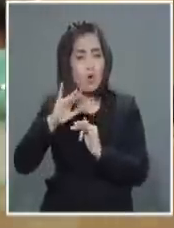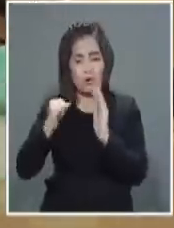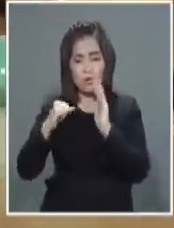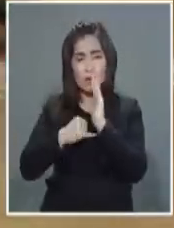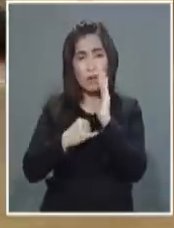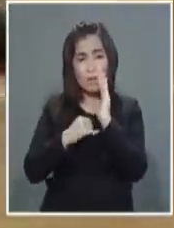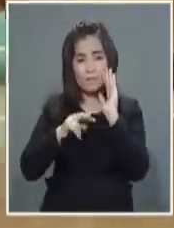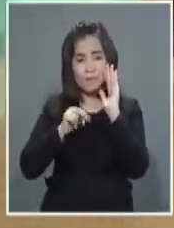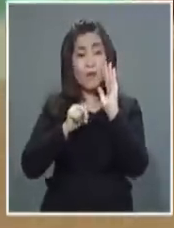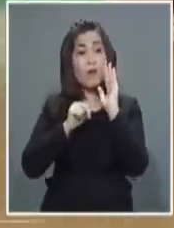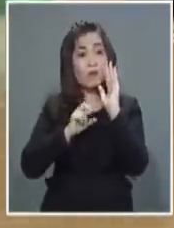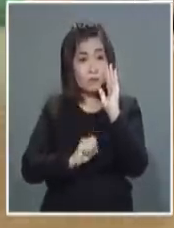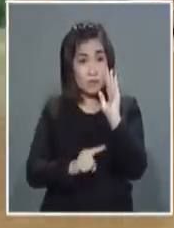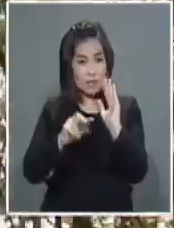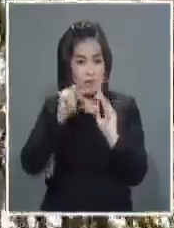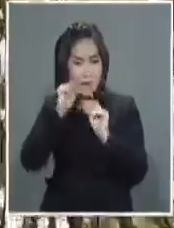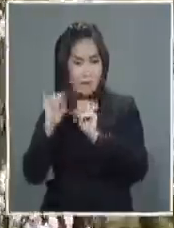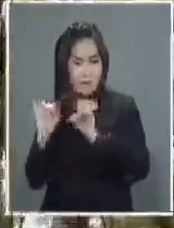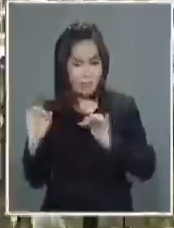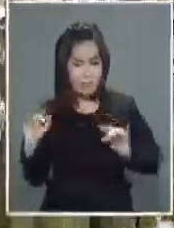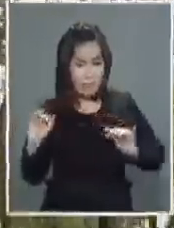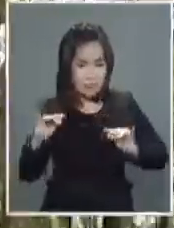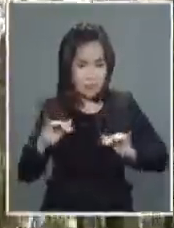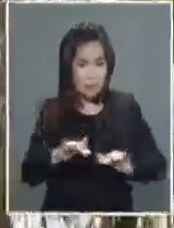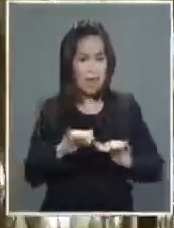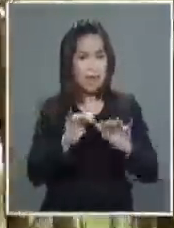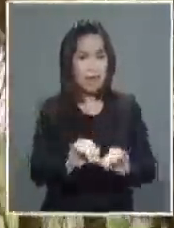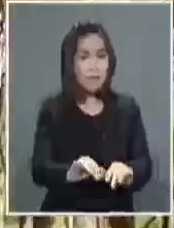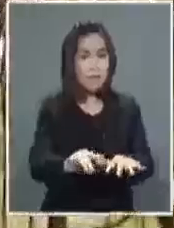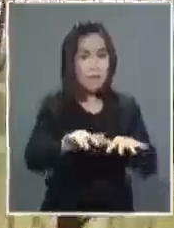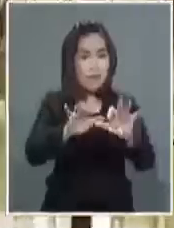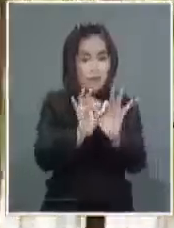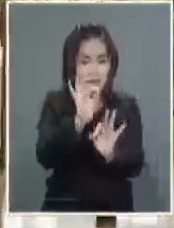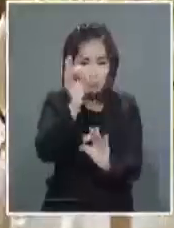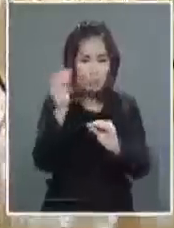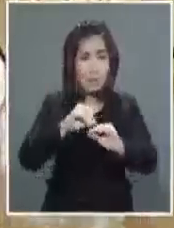ทำให้ระดับน้ำที่นาตาล่วงซึ่งเป็นพื้นที่แอ่งกระทะเพิ่มสูงขึ้นอีกรวม1เมตรค่ะ